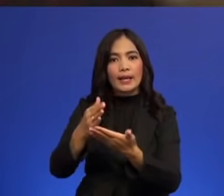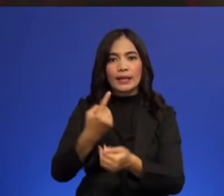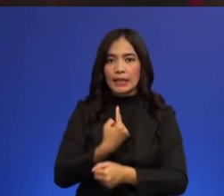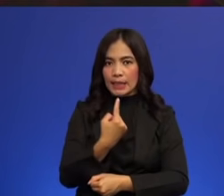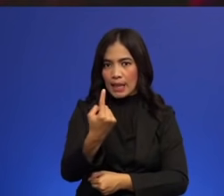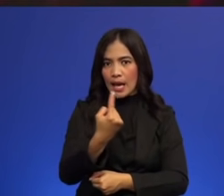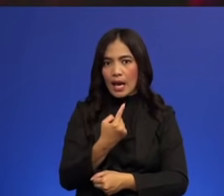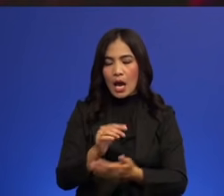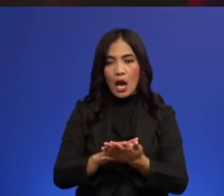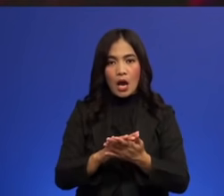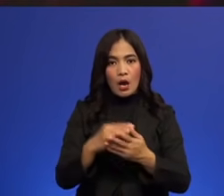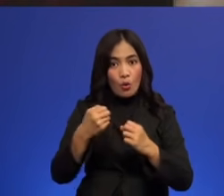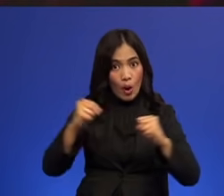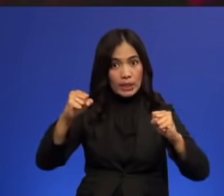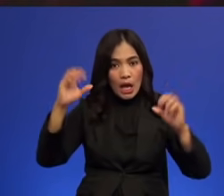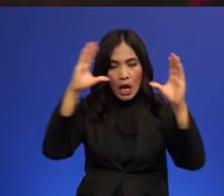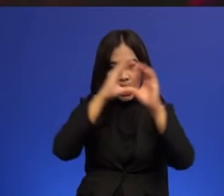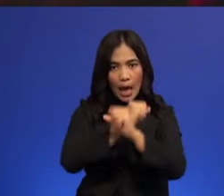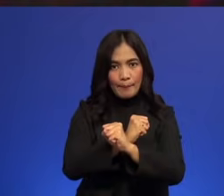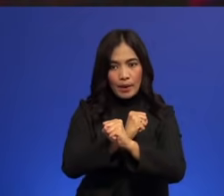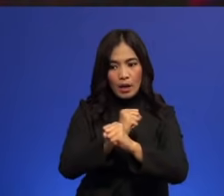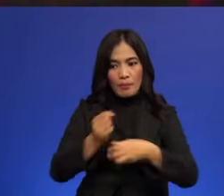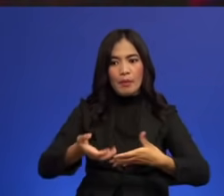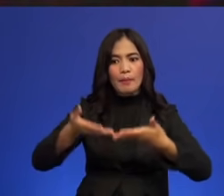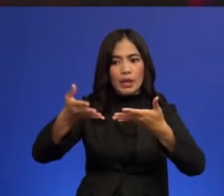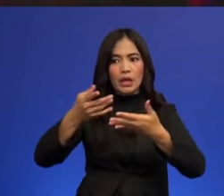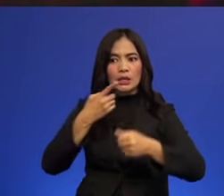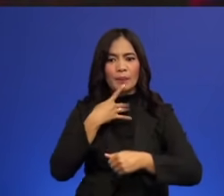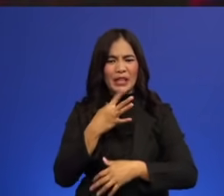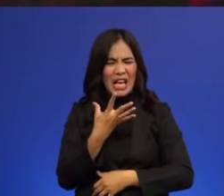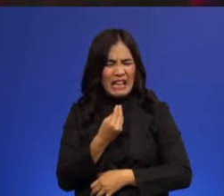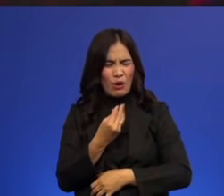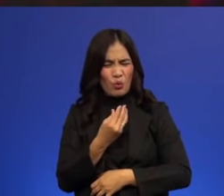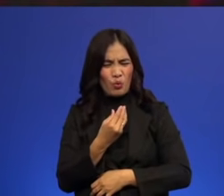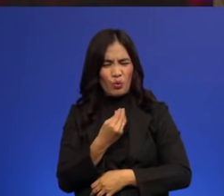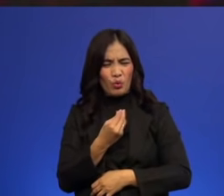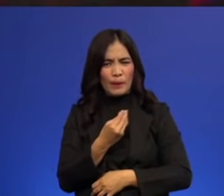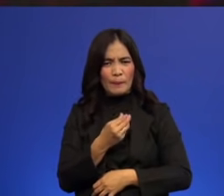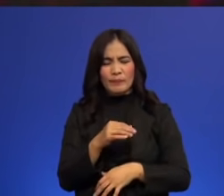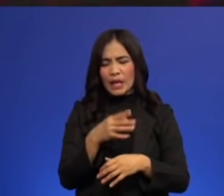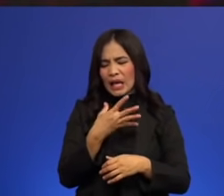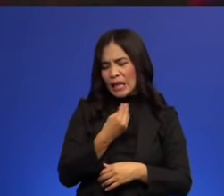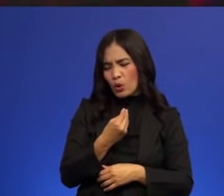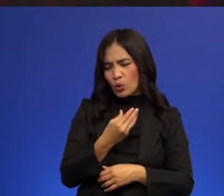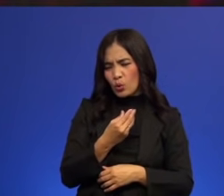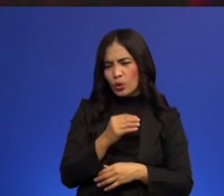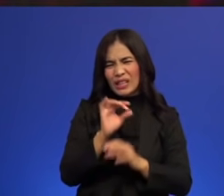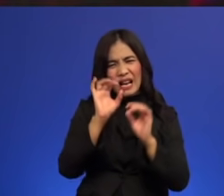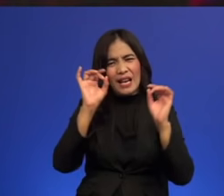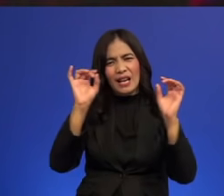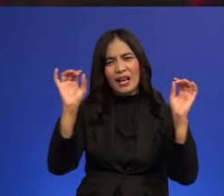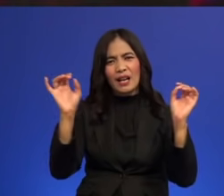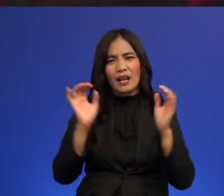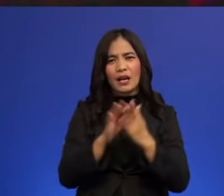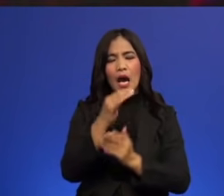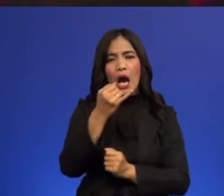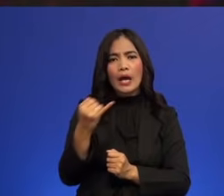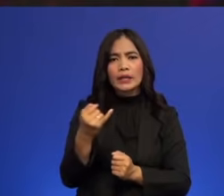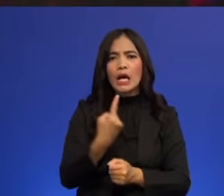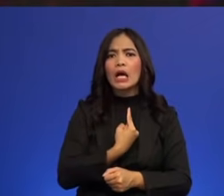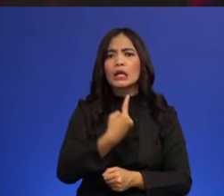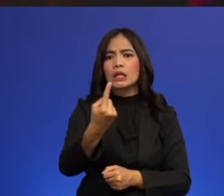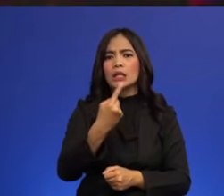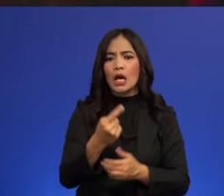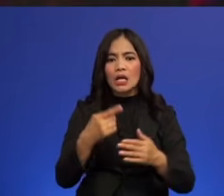Nah, kuasa gelap akan memberikan kekhawatiran-kekhawatiran, ketakutan-ketakutan, sehingga